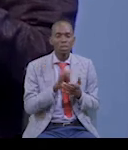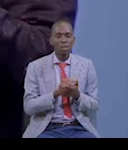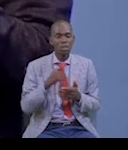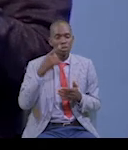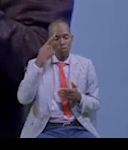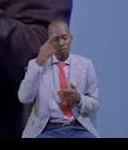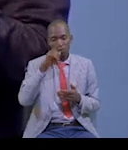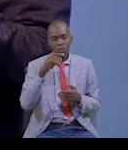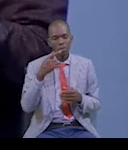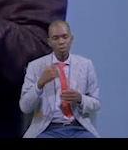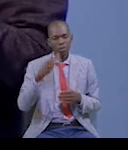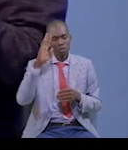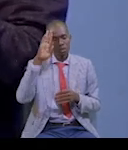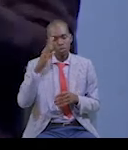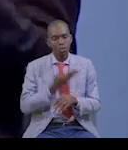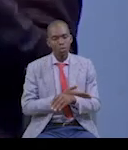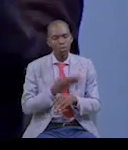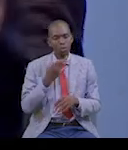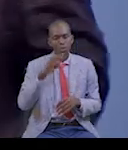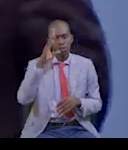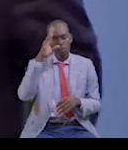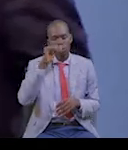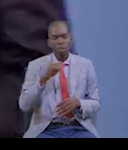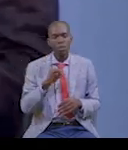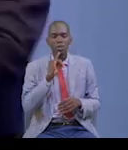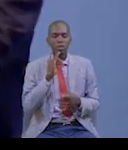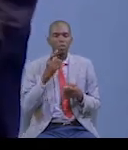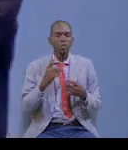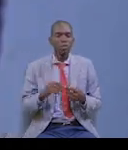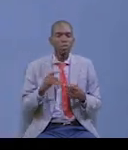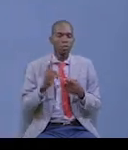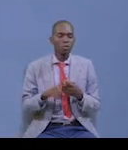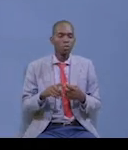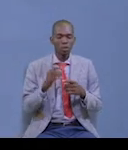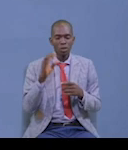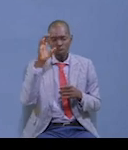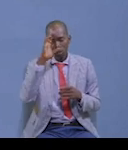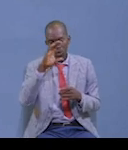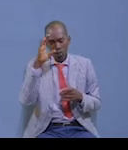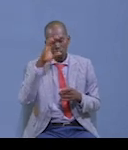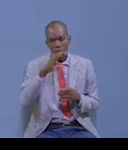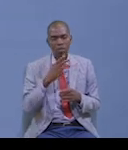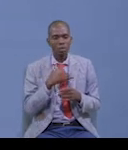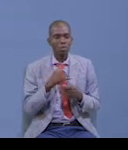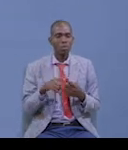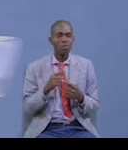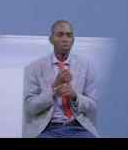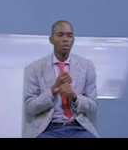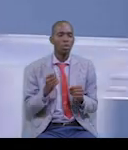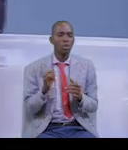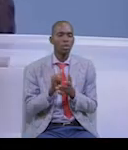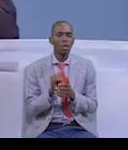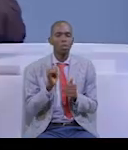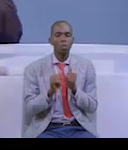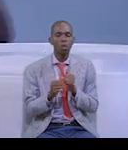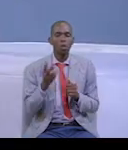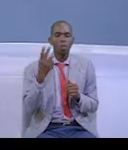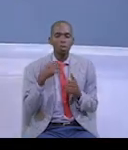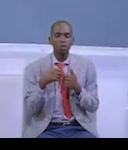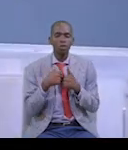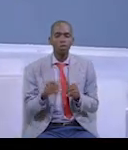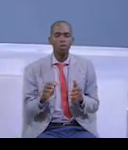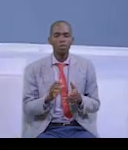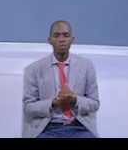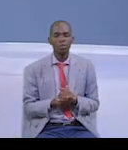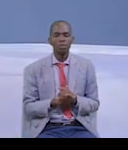టు సీక్ అండ్ టు సేవ్ that which was lost. నశించిన దానిని వెదక రక్షించుటకు మనుష్య కుమారుడు ఈ లోకమునకు